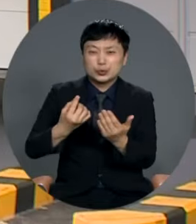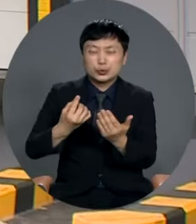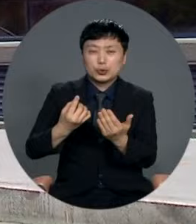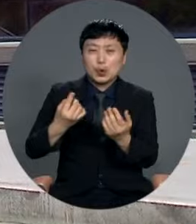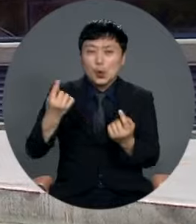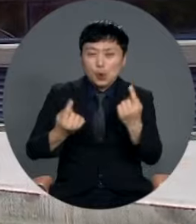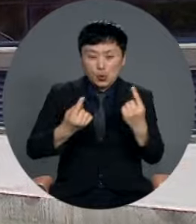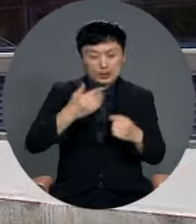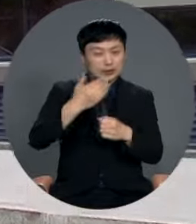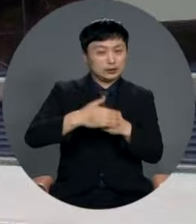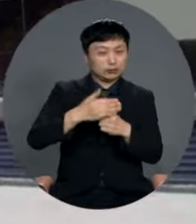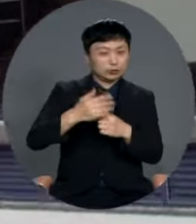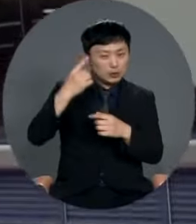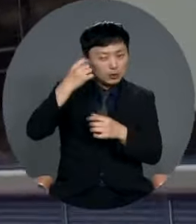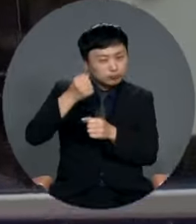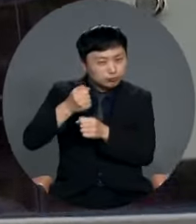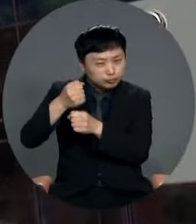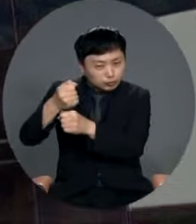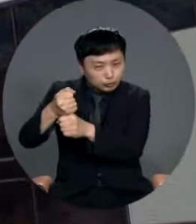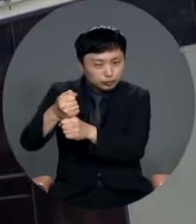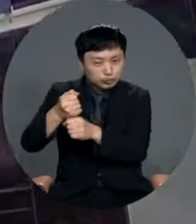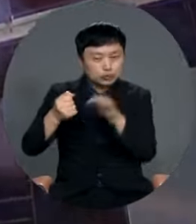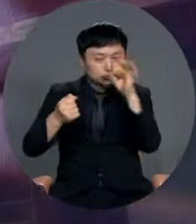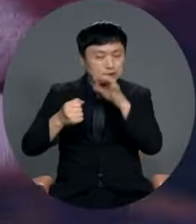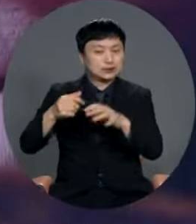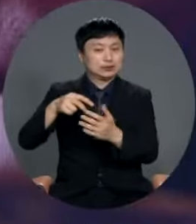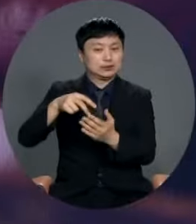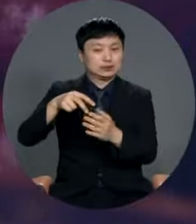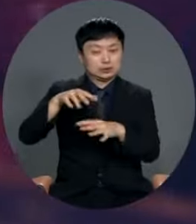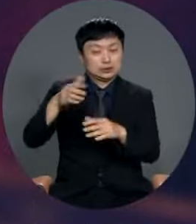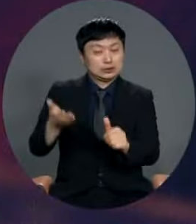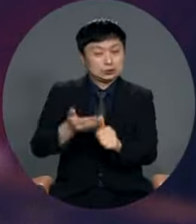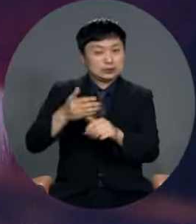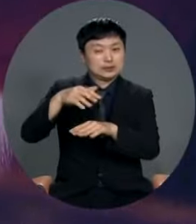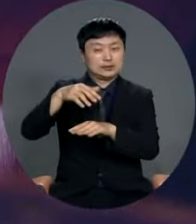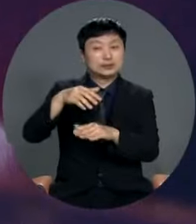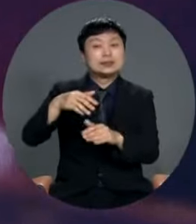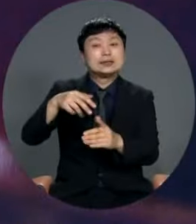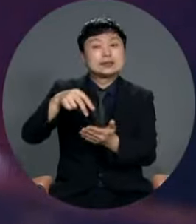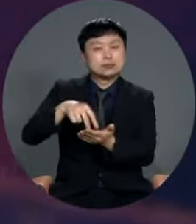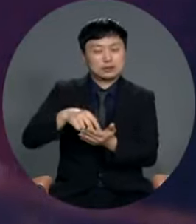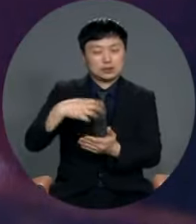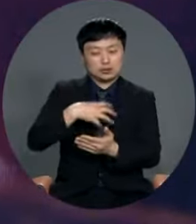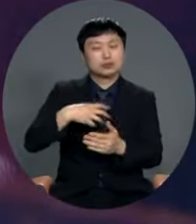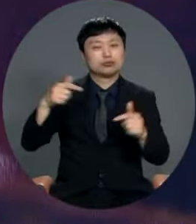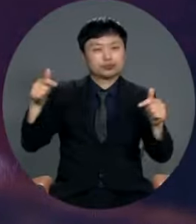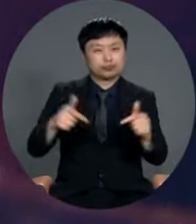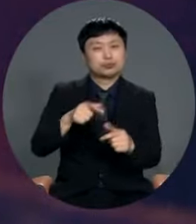대구에 의존해왔던 양돈 농가들의 시름을 덜어줄 수 있을지 주목됩니다. MBC 뉴스 이도훈입니다.